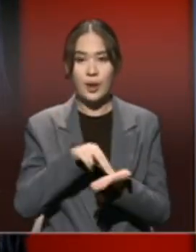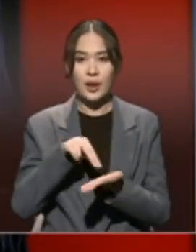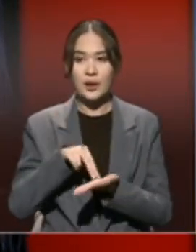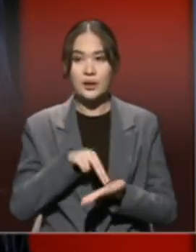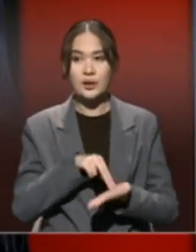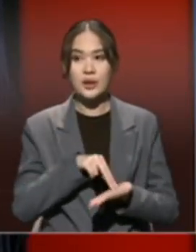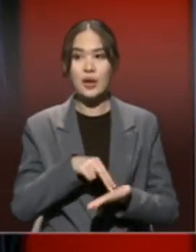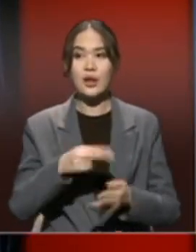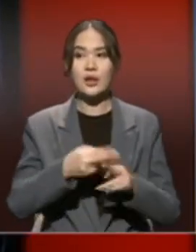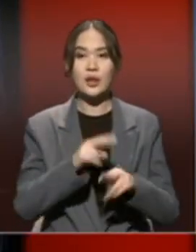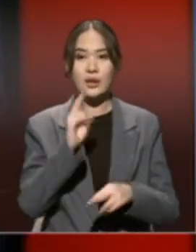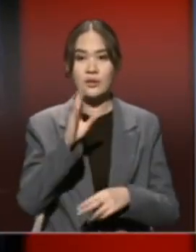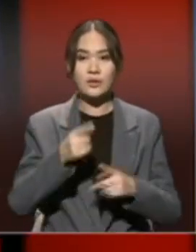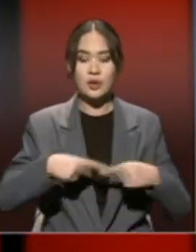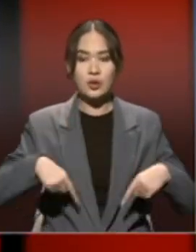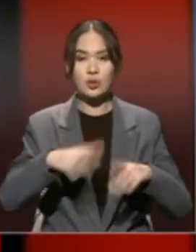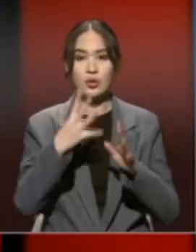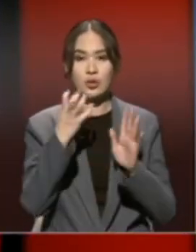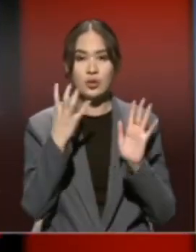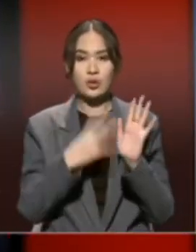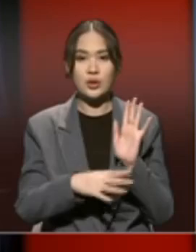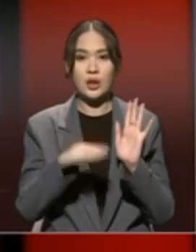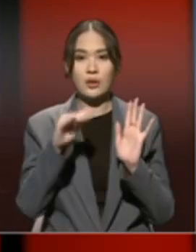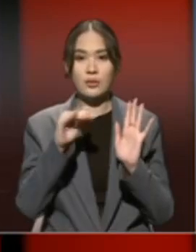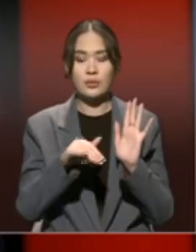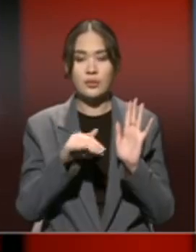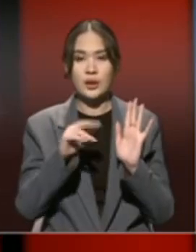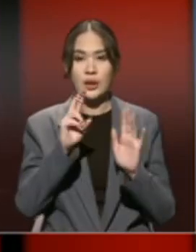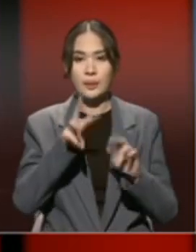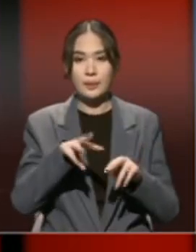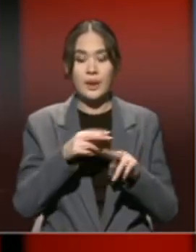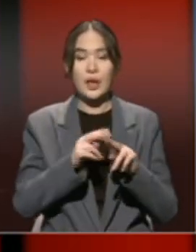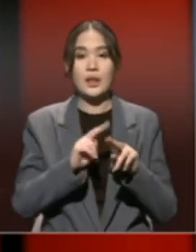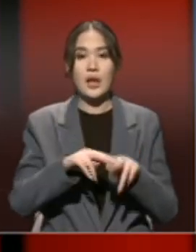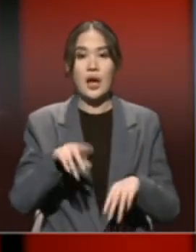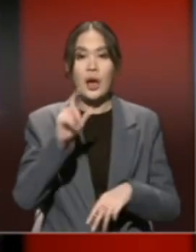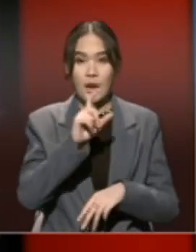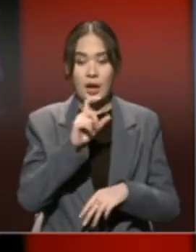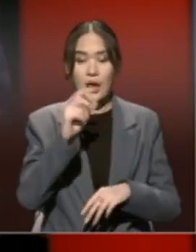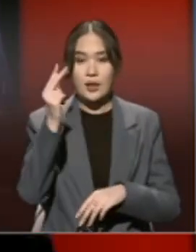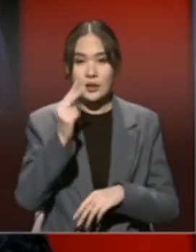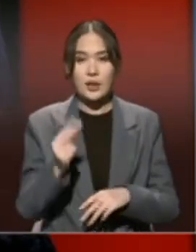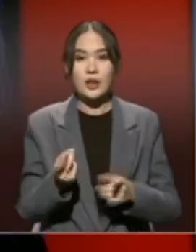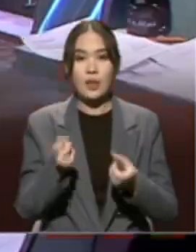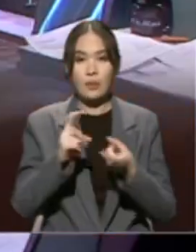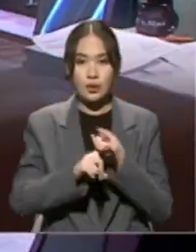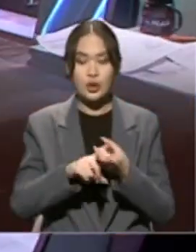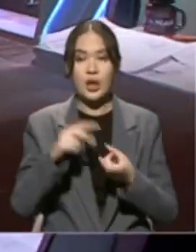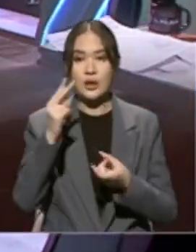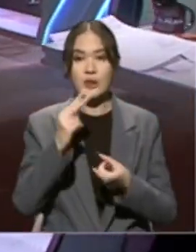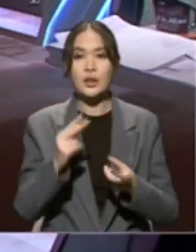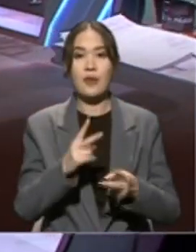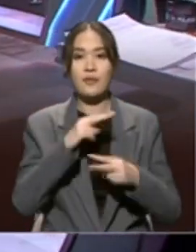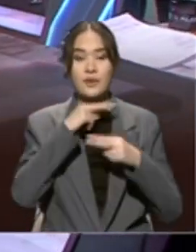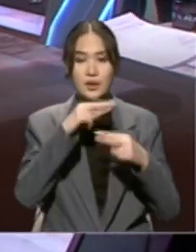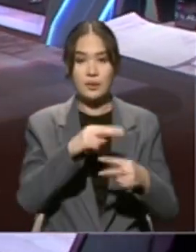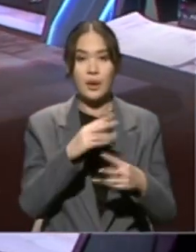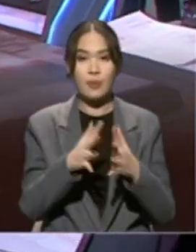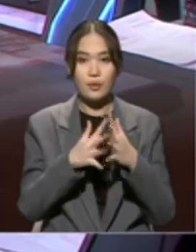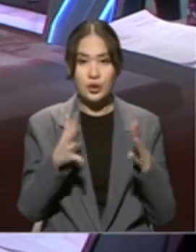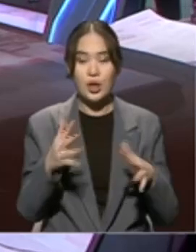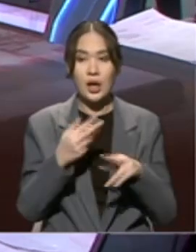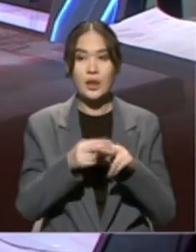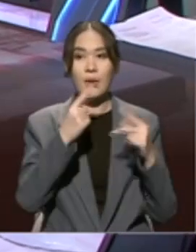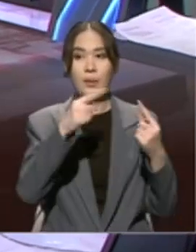дейсіз ба? Иә, шаршы метр 490 мыңға барды деп мен бүгін ғана сондай ақпарат. Астана бойынша. Астана бойынша. Енді Астана бойынша біз енді Астананы ориентир аламыз көбінесе. Басқа